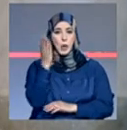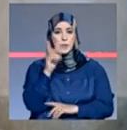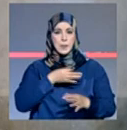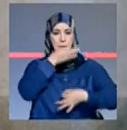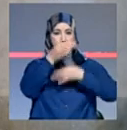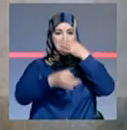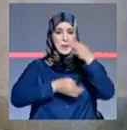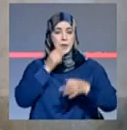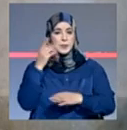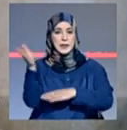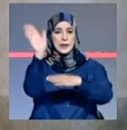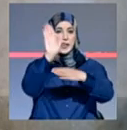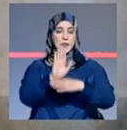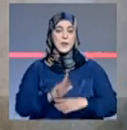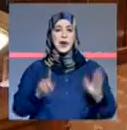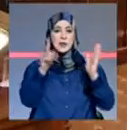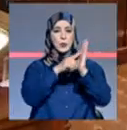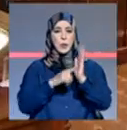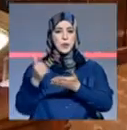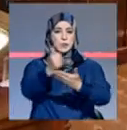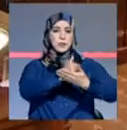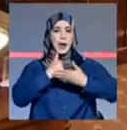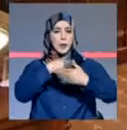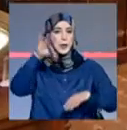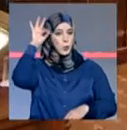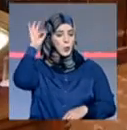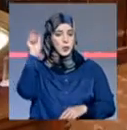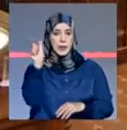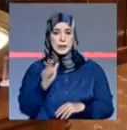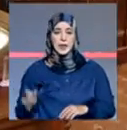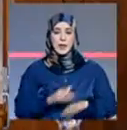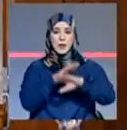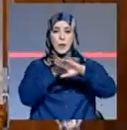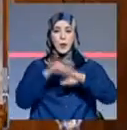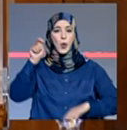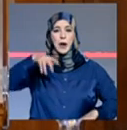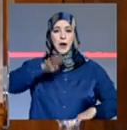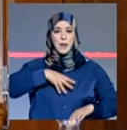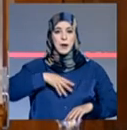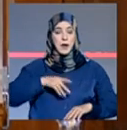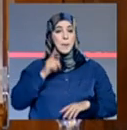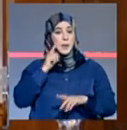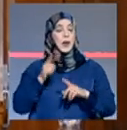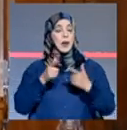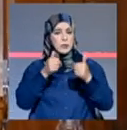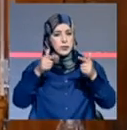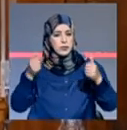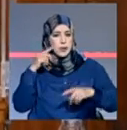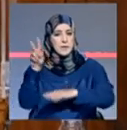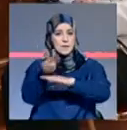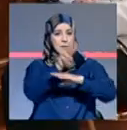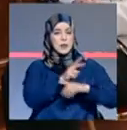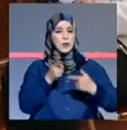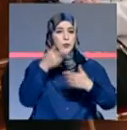كلمة استعرض فيها أوجه التعاون الثنائي بين تونس وإيطاليا في المجال القضائي من خلال تعدد الزيارات